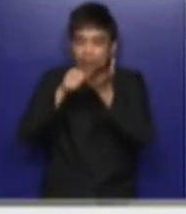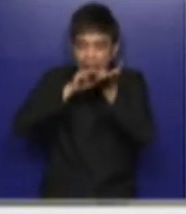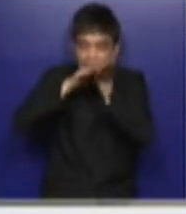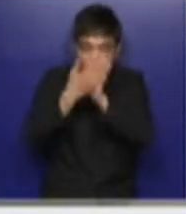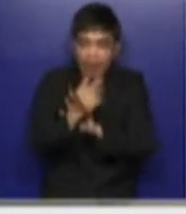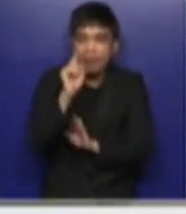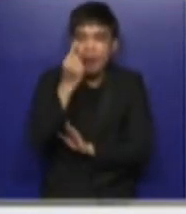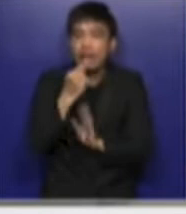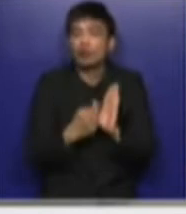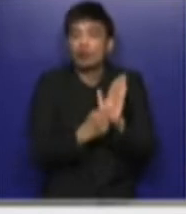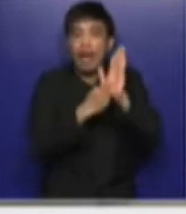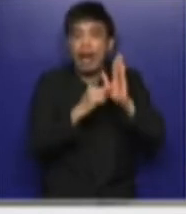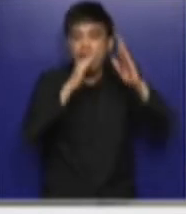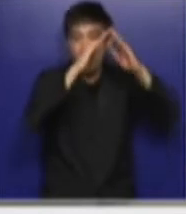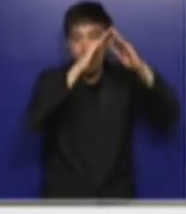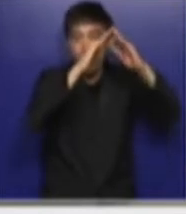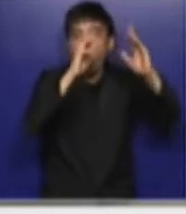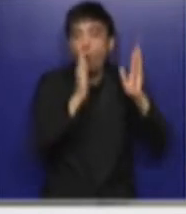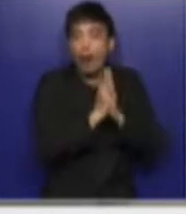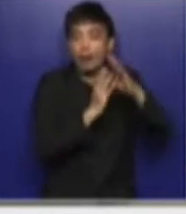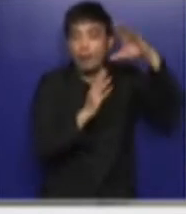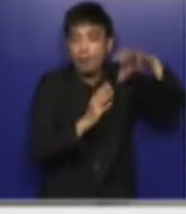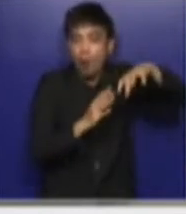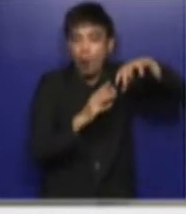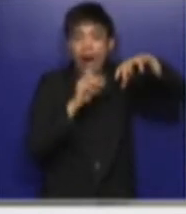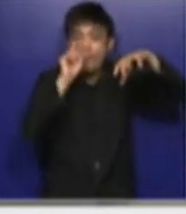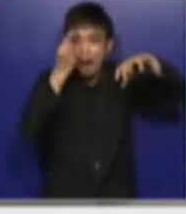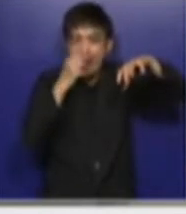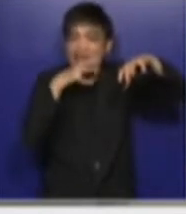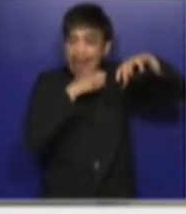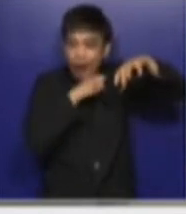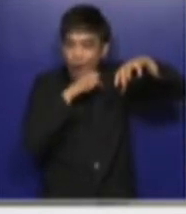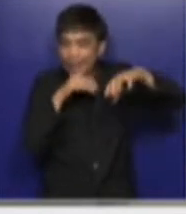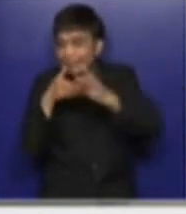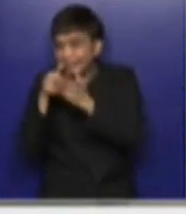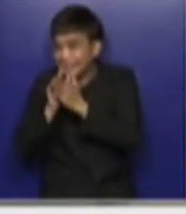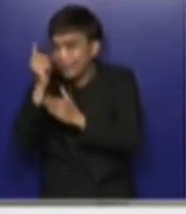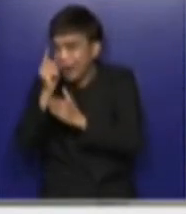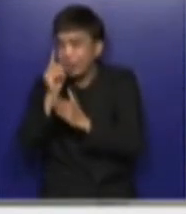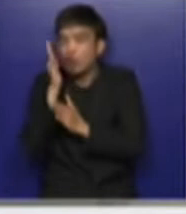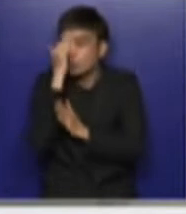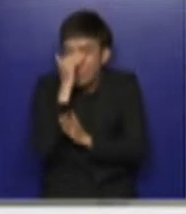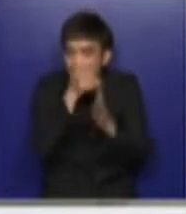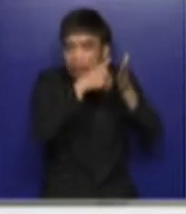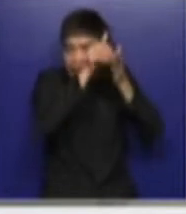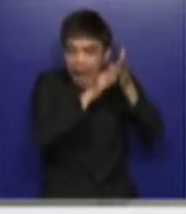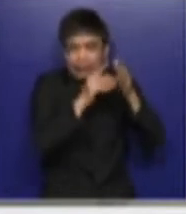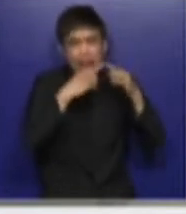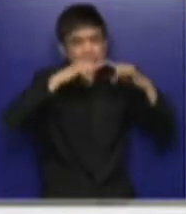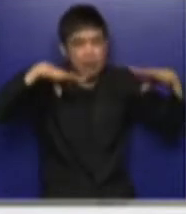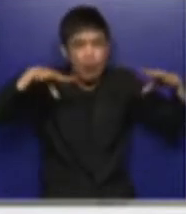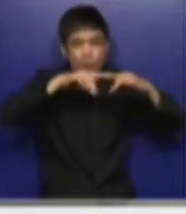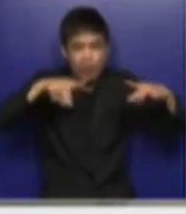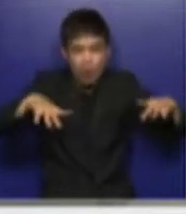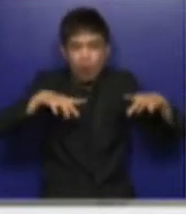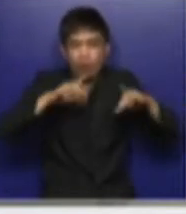าสีบทใหม่นะคะจนทำลายอัตลักษณ์ของเดิมไปถึงแม้ว่าจะมีการล้างสีแล้วแต่ก็มีหลายๆส่วนที่เสียหายไปแล้วนะคะห